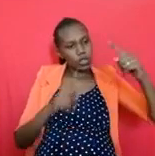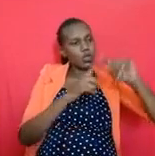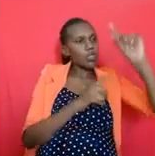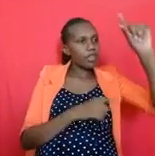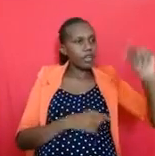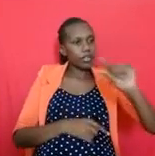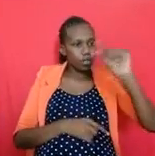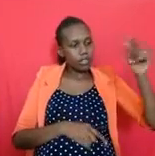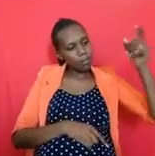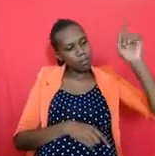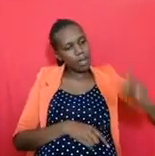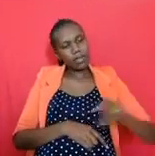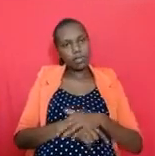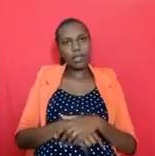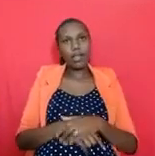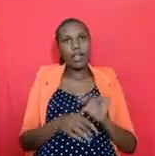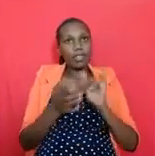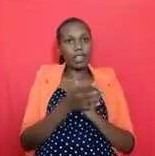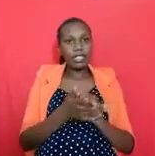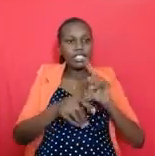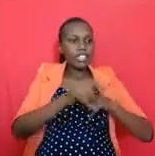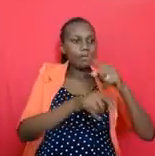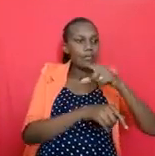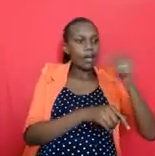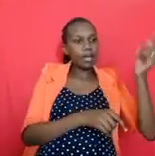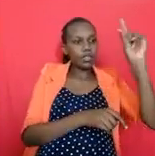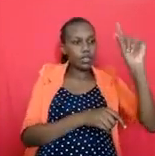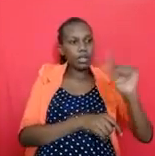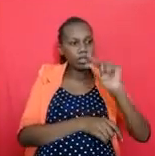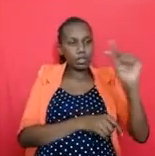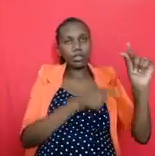wa kristo nigetha twacoka ho